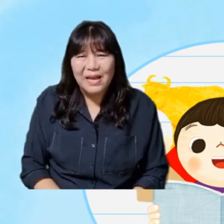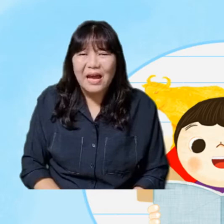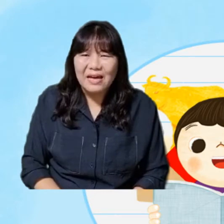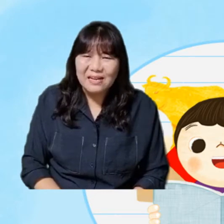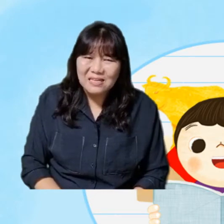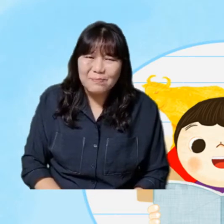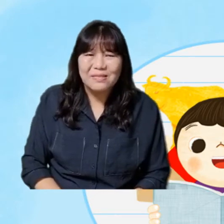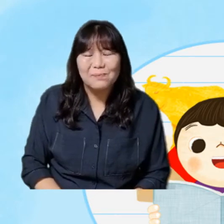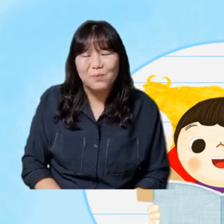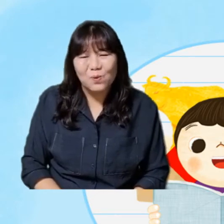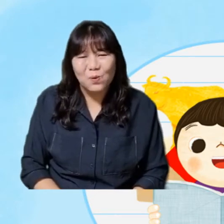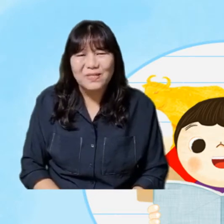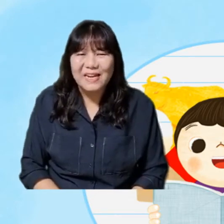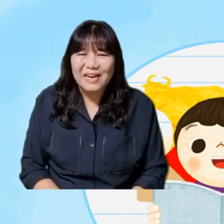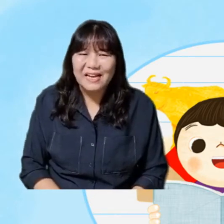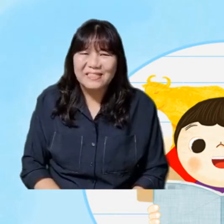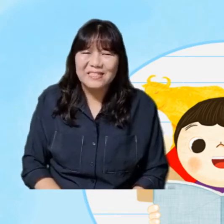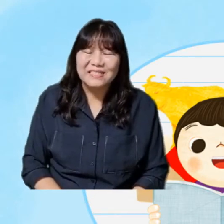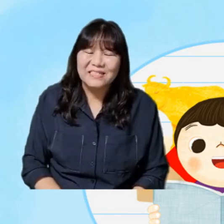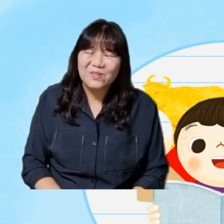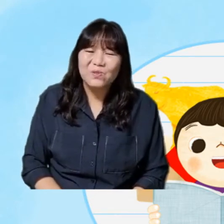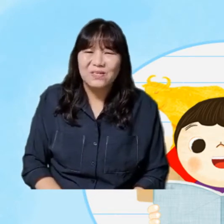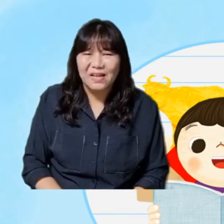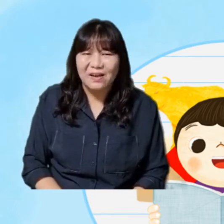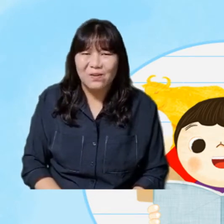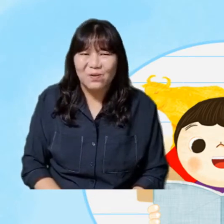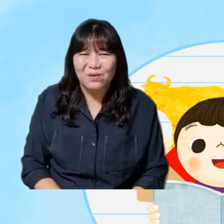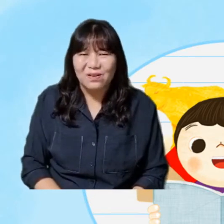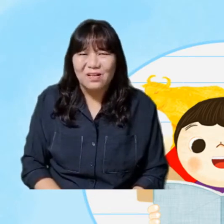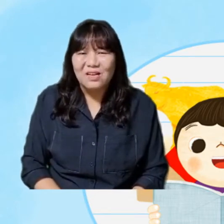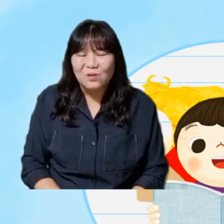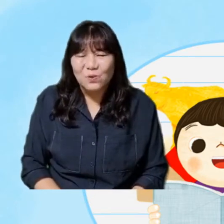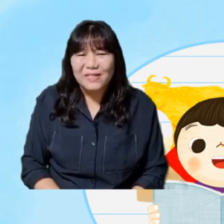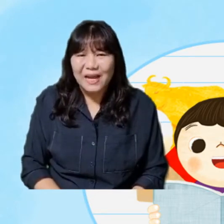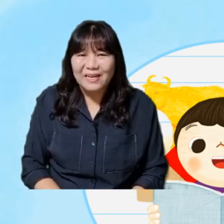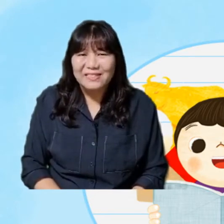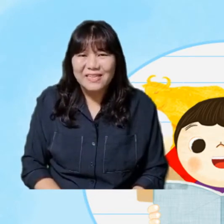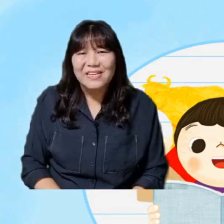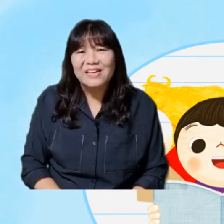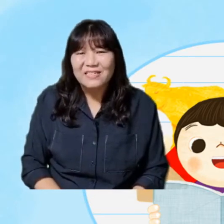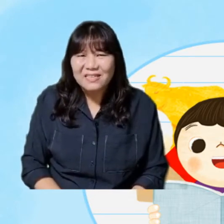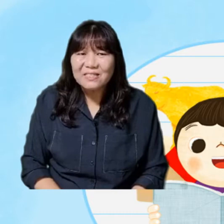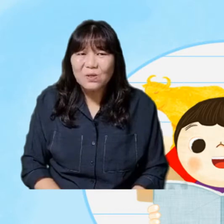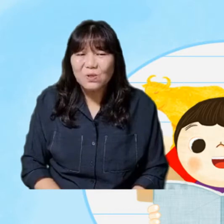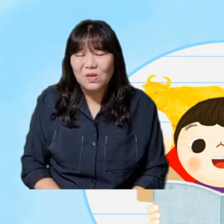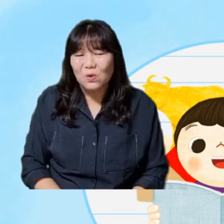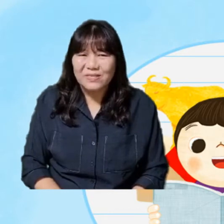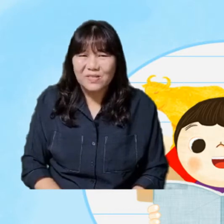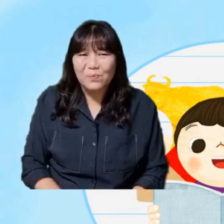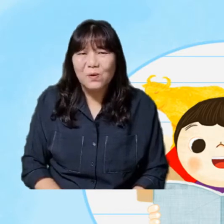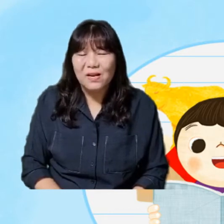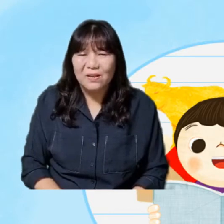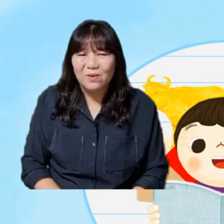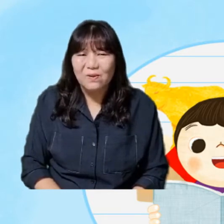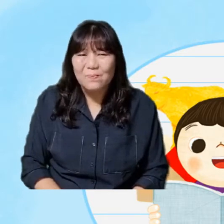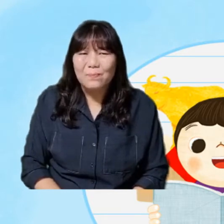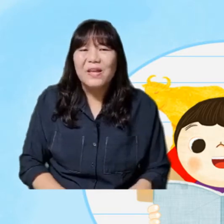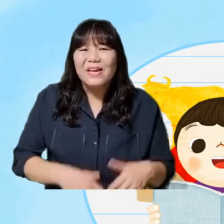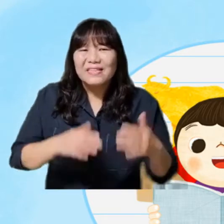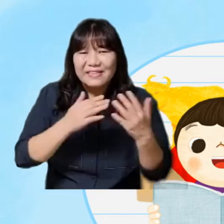마음에 하나님만 담고 살아가는 친구들이 되어요. 우리 다 같이 큰 소리로